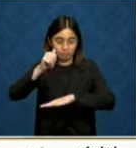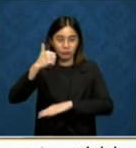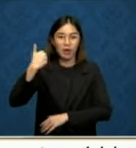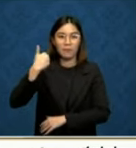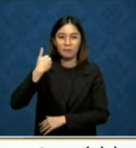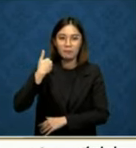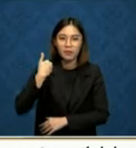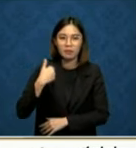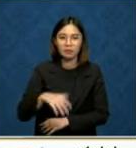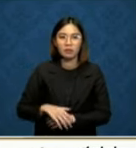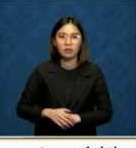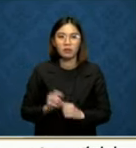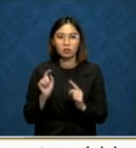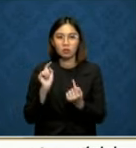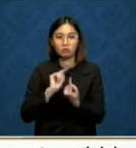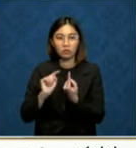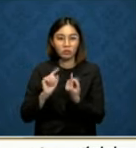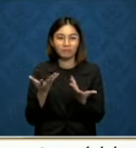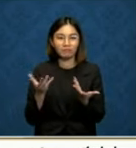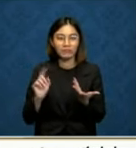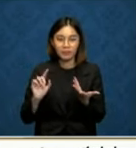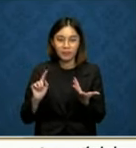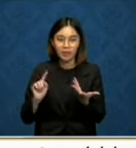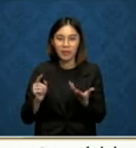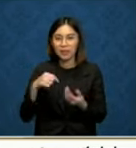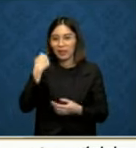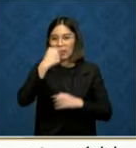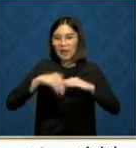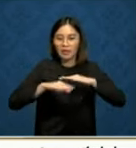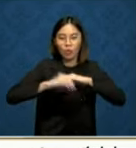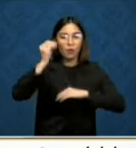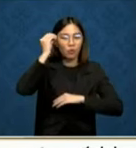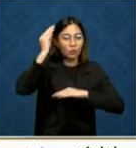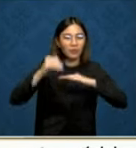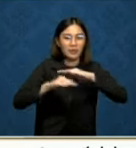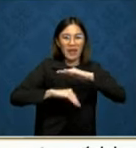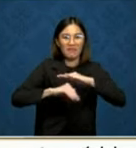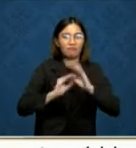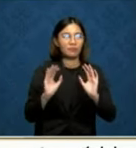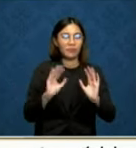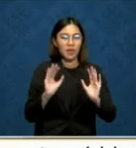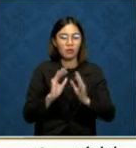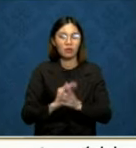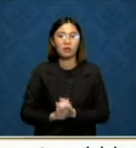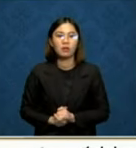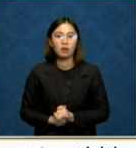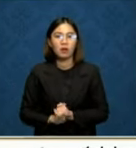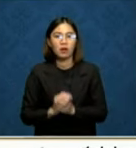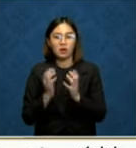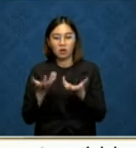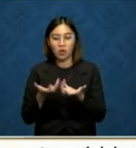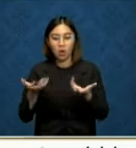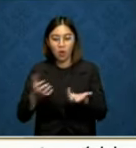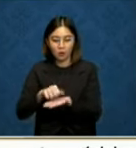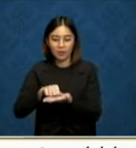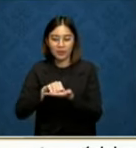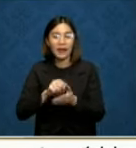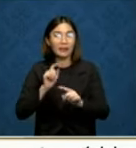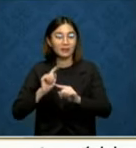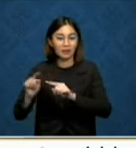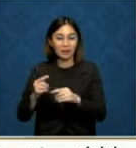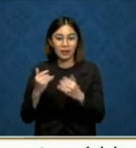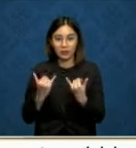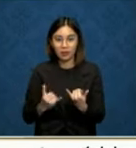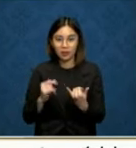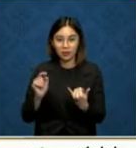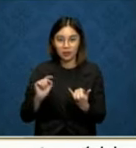่เป็นผู้ที่พื้นฐานส่วนเรื่องสินค้าและบริการทั่วไปนะคะคำ